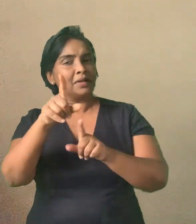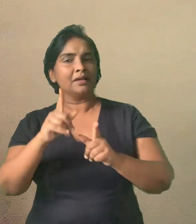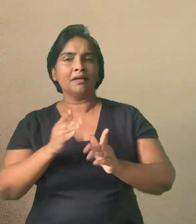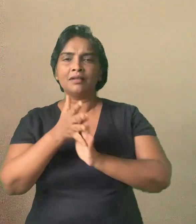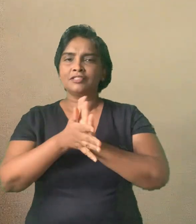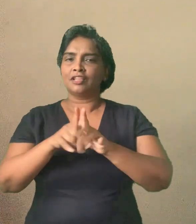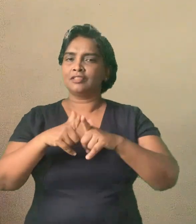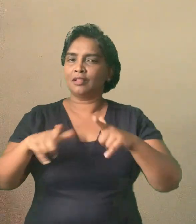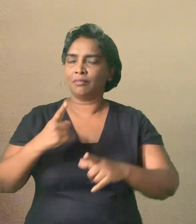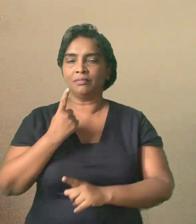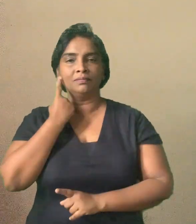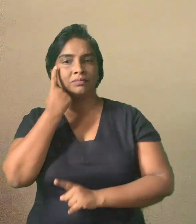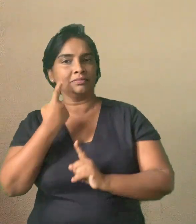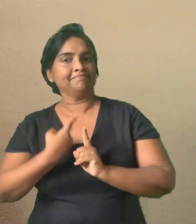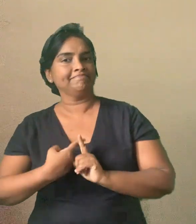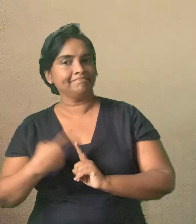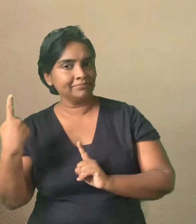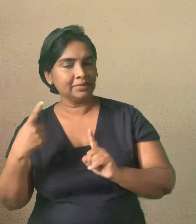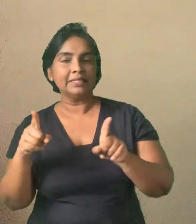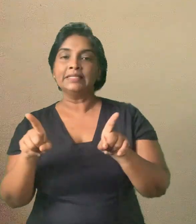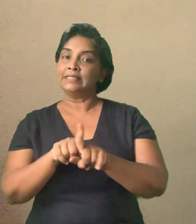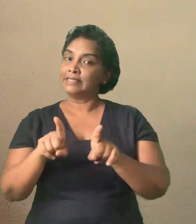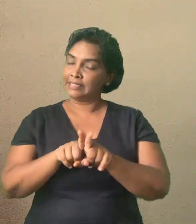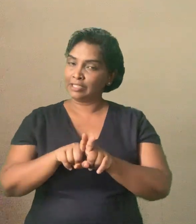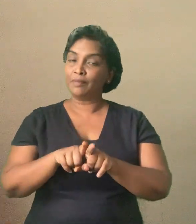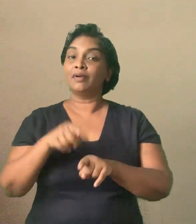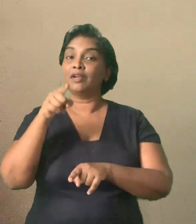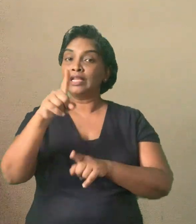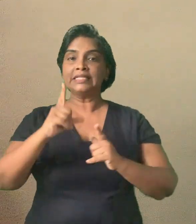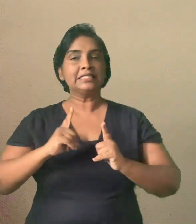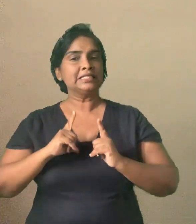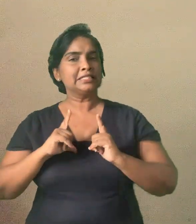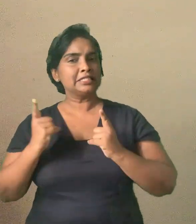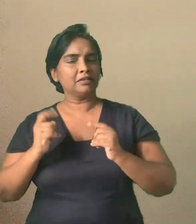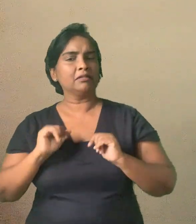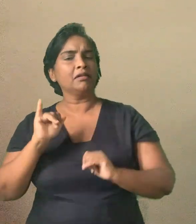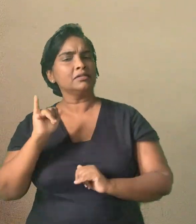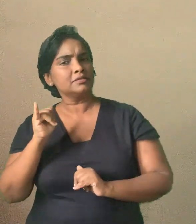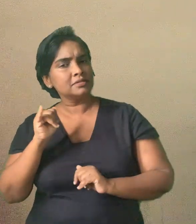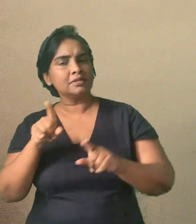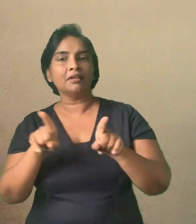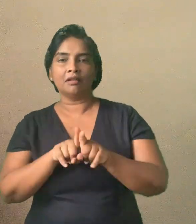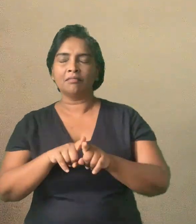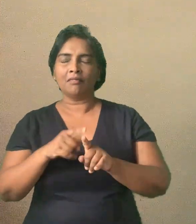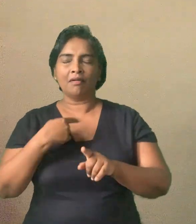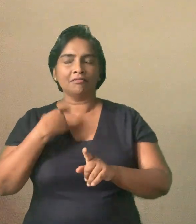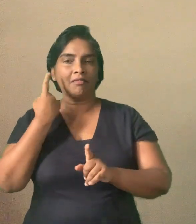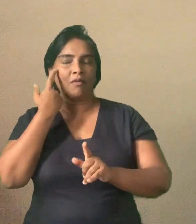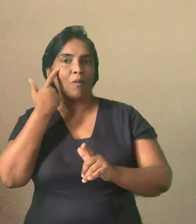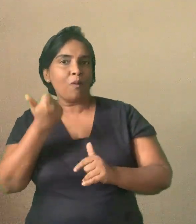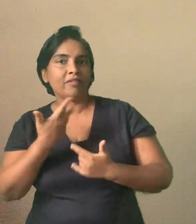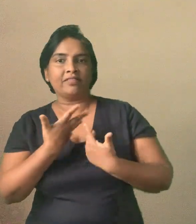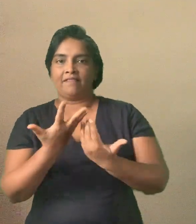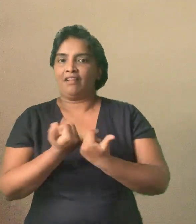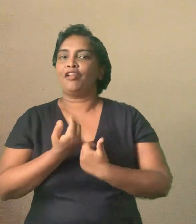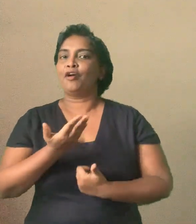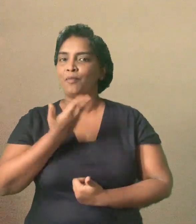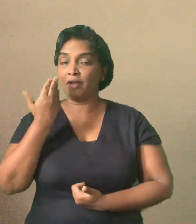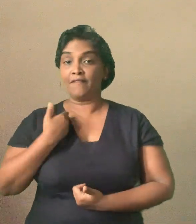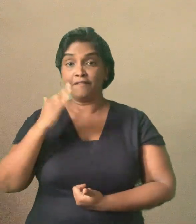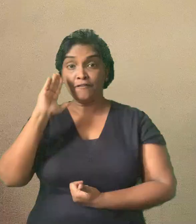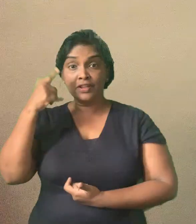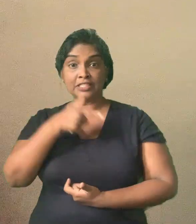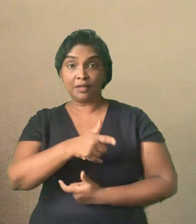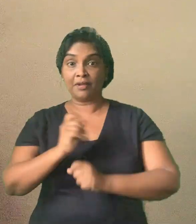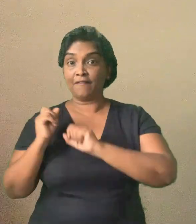ඔබේ සංඥා දැනුමත් වර්ධනය වෙනවා. ඒ වගේම ඔබේ ජීවිතේට යම් කිසි ආදර්ශයක් ලබා ගන්න පුළුවන්. විශේෂයෙන්ම